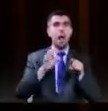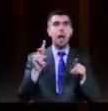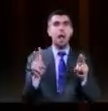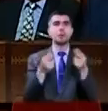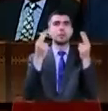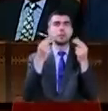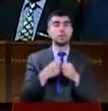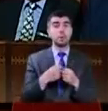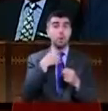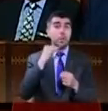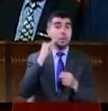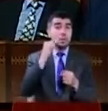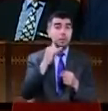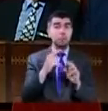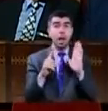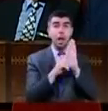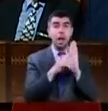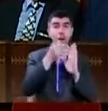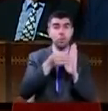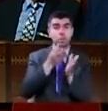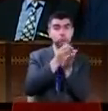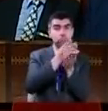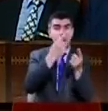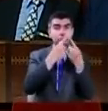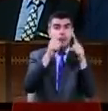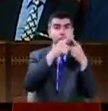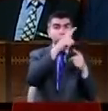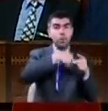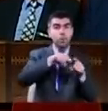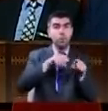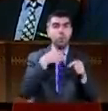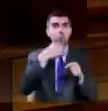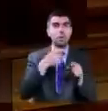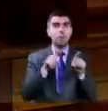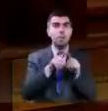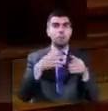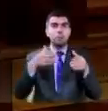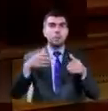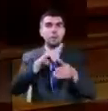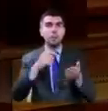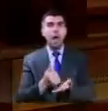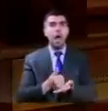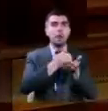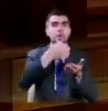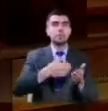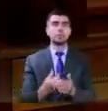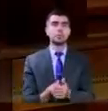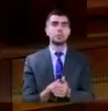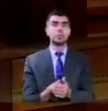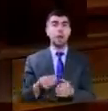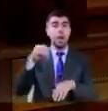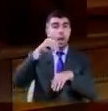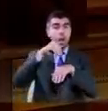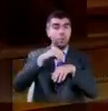بين مؤسسات لصالح الأشخاص في وضعية إعاقة لتعدد وتنوع المتدخلين بهدف توسيع وعاء الخدمات المقدمة لهم. إنجاز